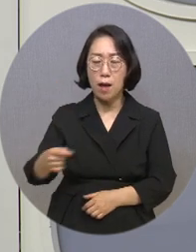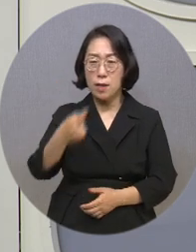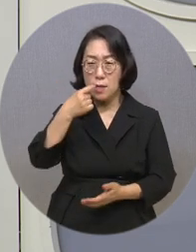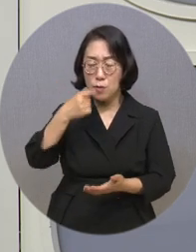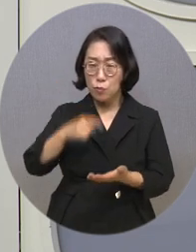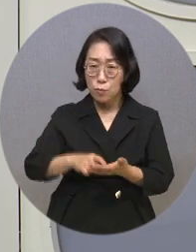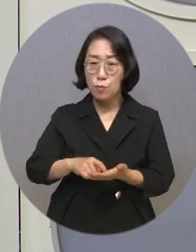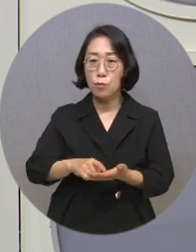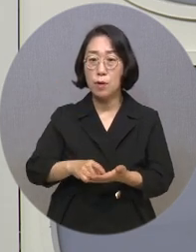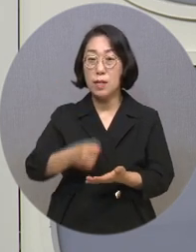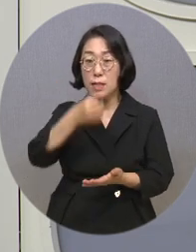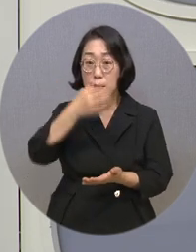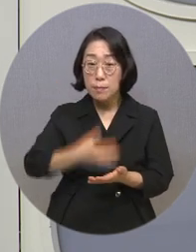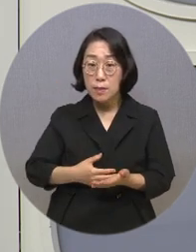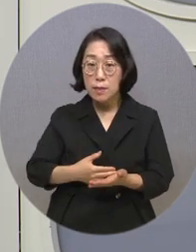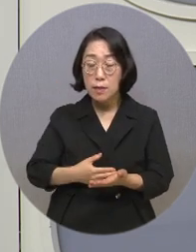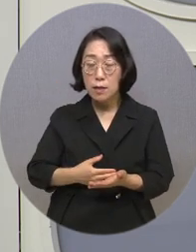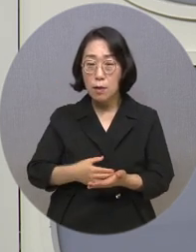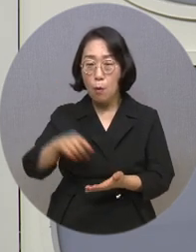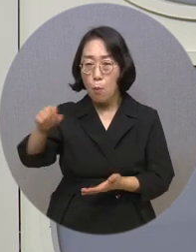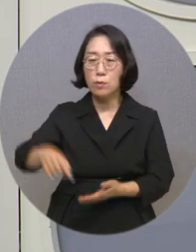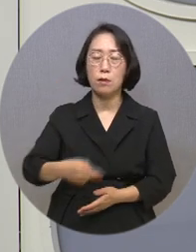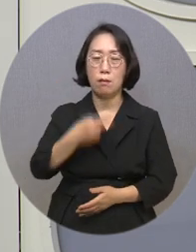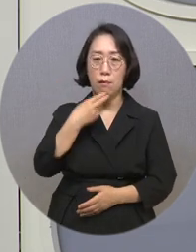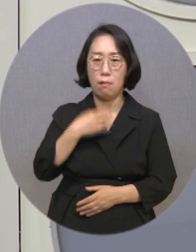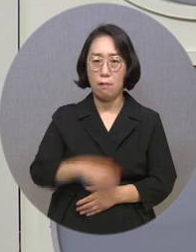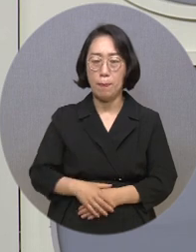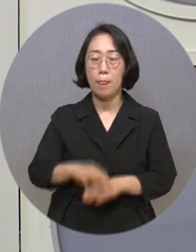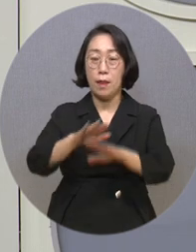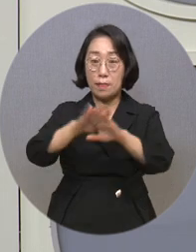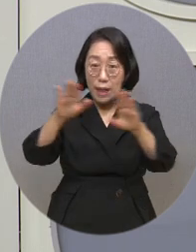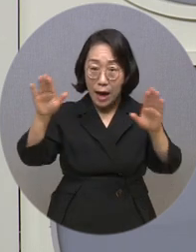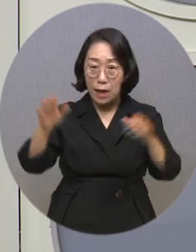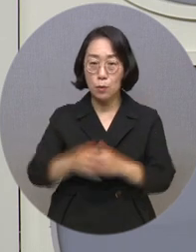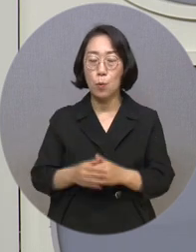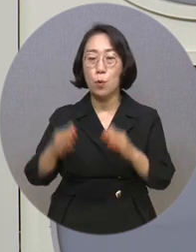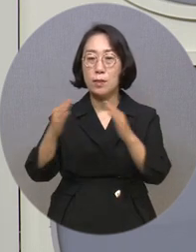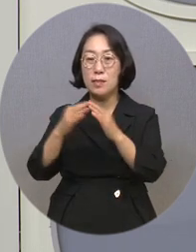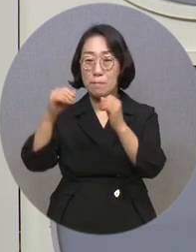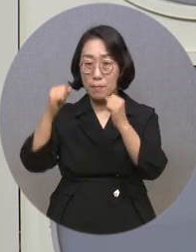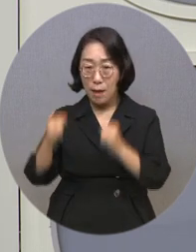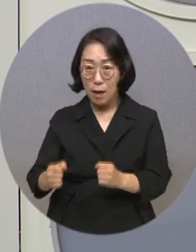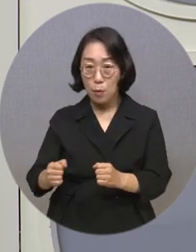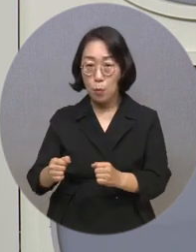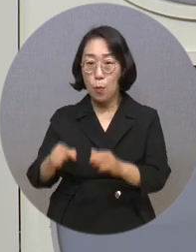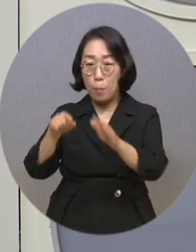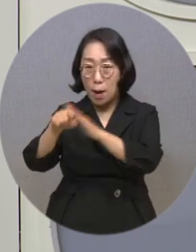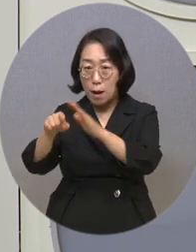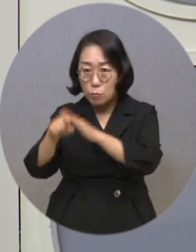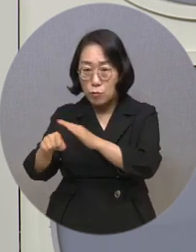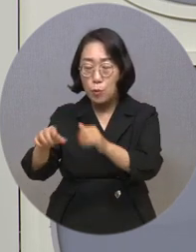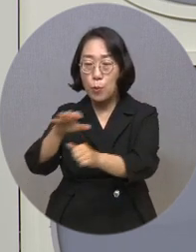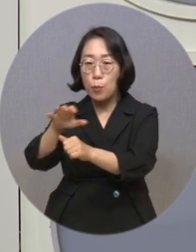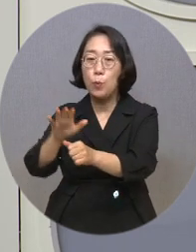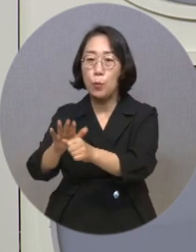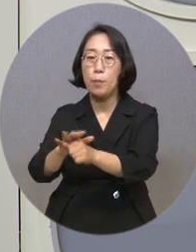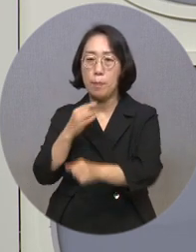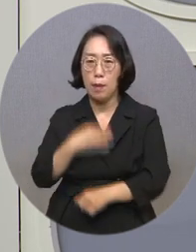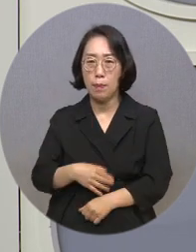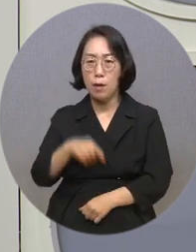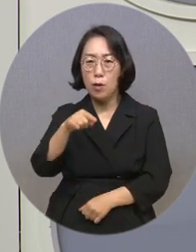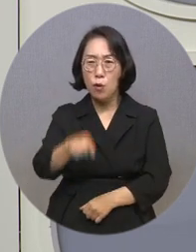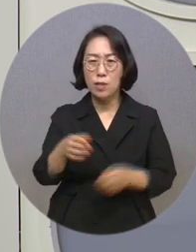하려고 해요. 어. 그러니까 이제 뭐 주간보호센터나 재가센터 이런 데로 빠지고 이제 노인시설은